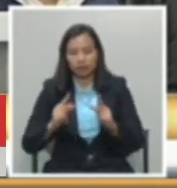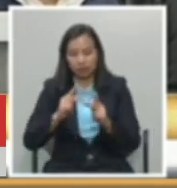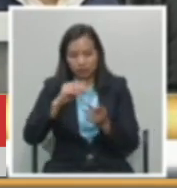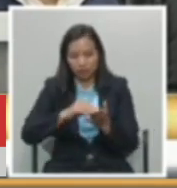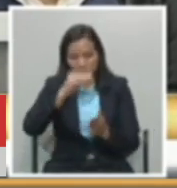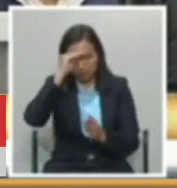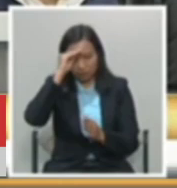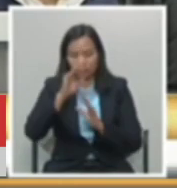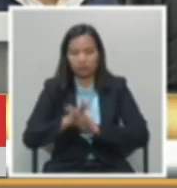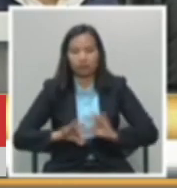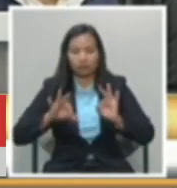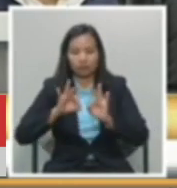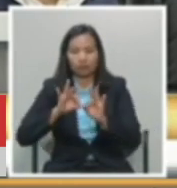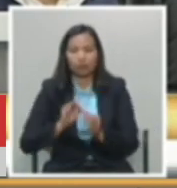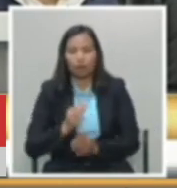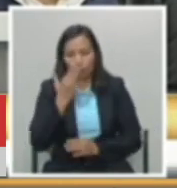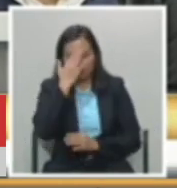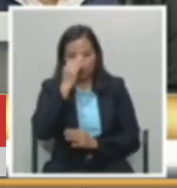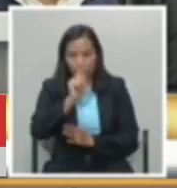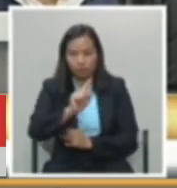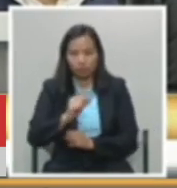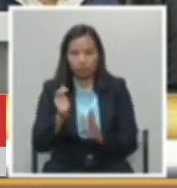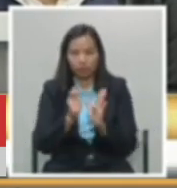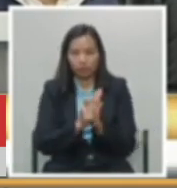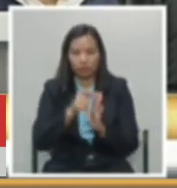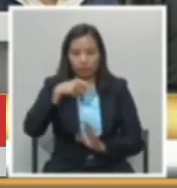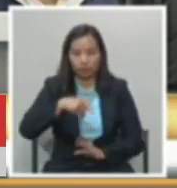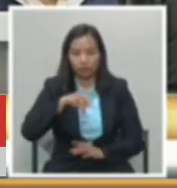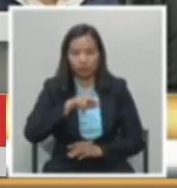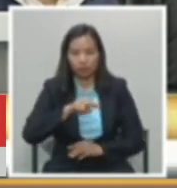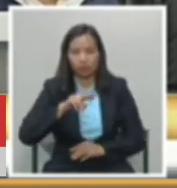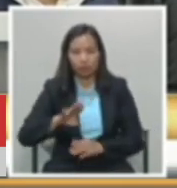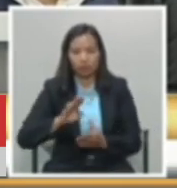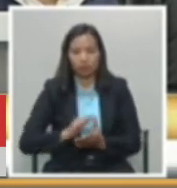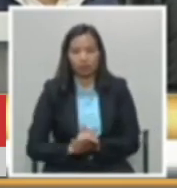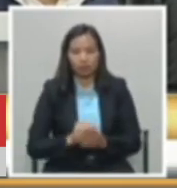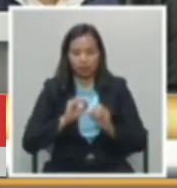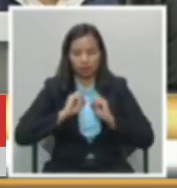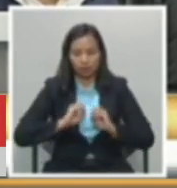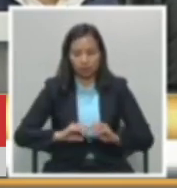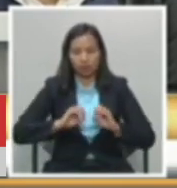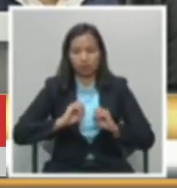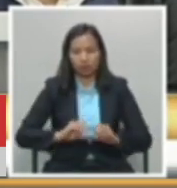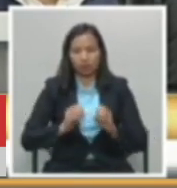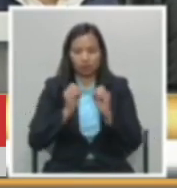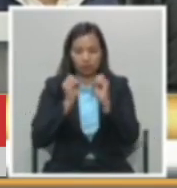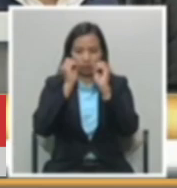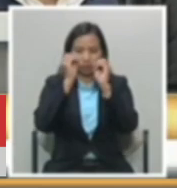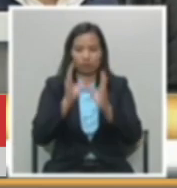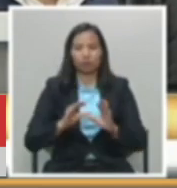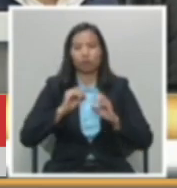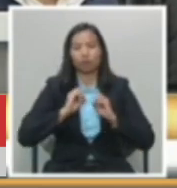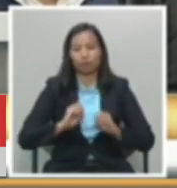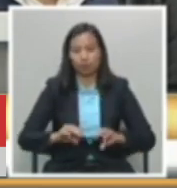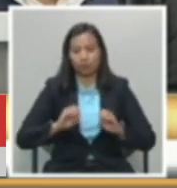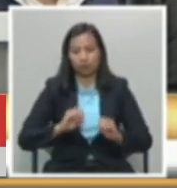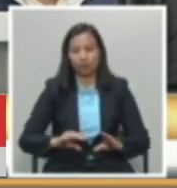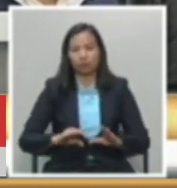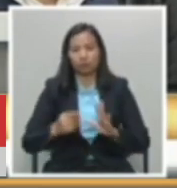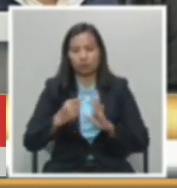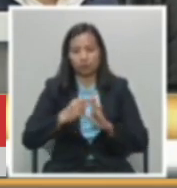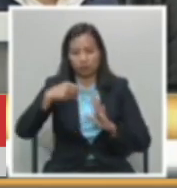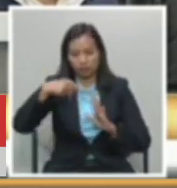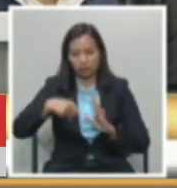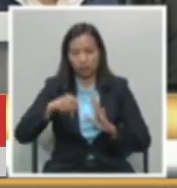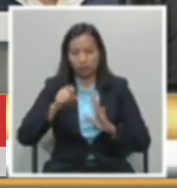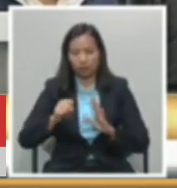ฉันคิดว่าสำคัญที่สุดเลยเพราะว่าถูกระบุในพระราชบัญญัติว่าจะต้องมีครูสอนเพศศึกษารอบ